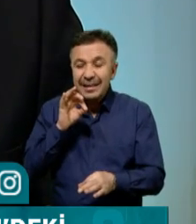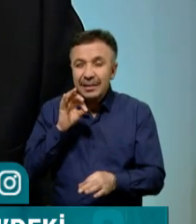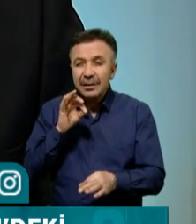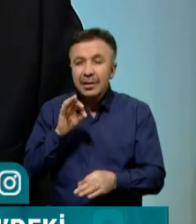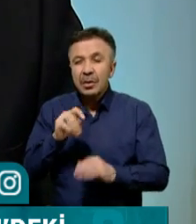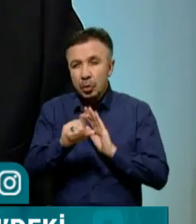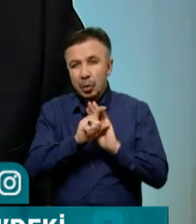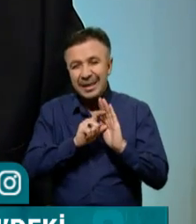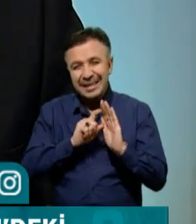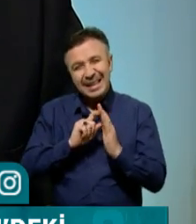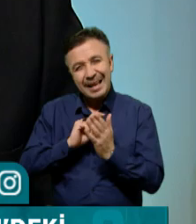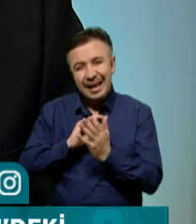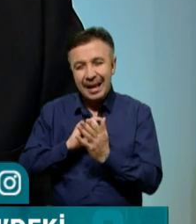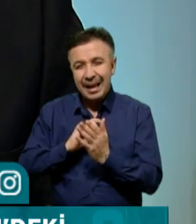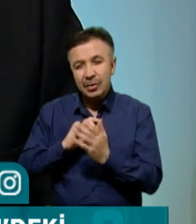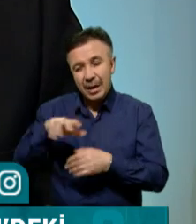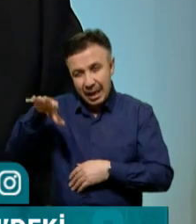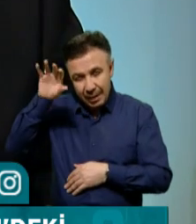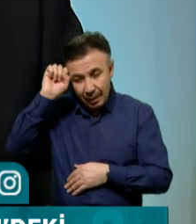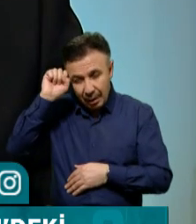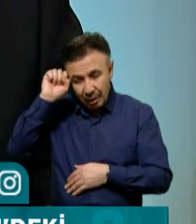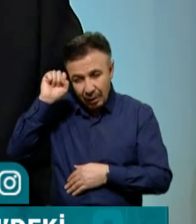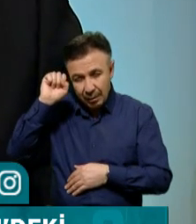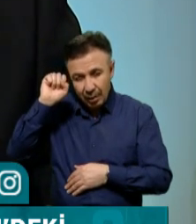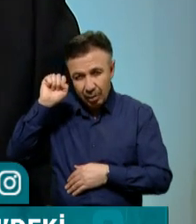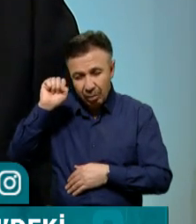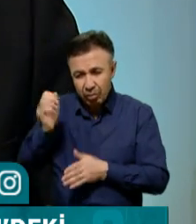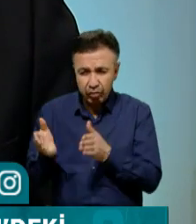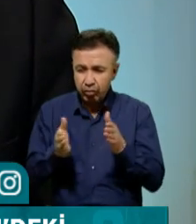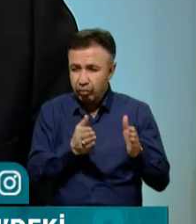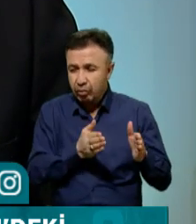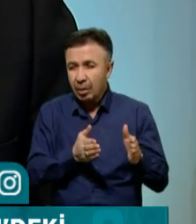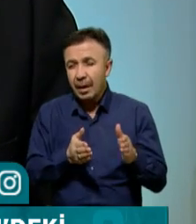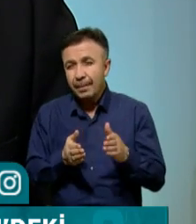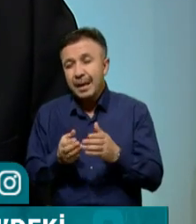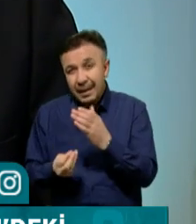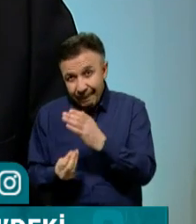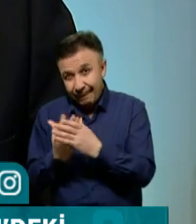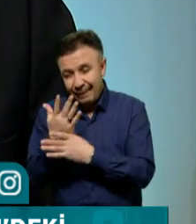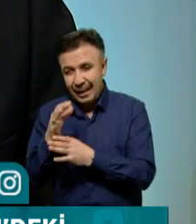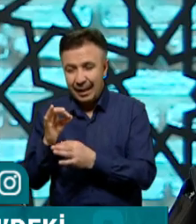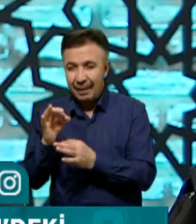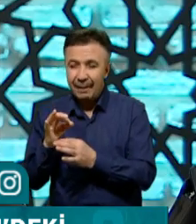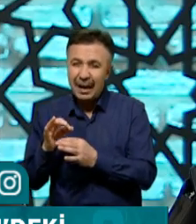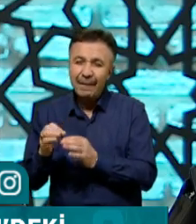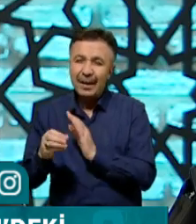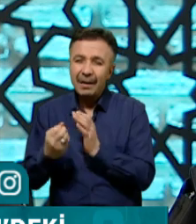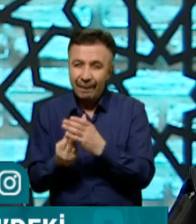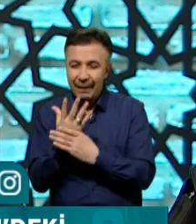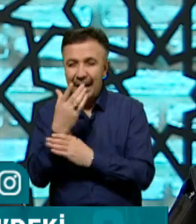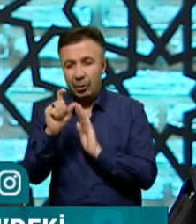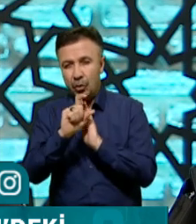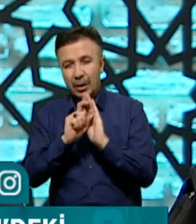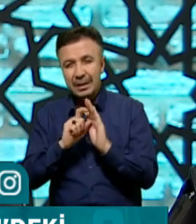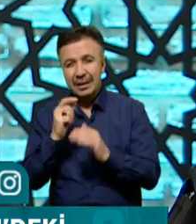ezberletiyorsunuz. Çocuklar onu iyice ezberledikten sonra geçiyorsunuz. Felak'ı ezberletiyorsunuz. Bu şekilde olabilir. Çünkü bunlar